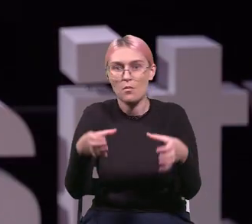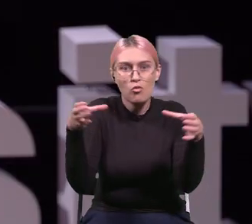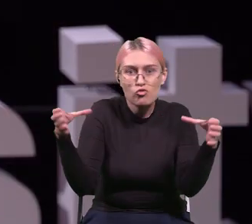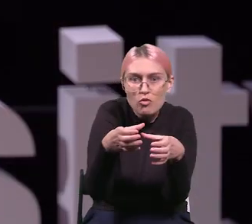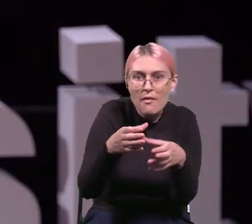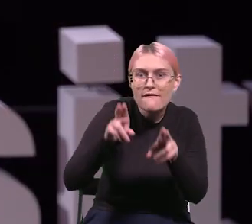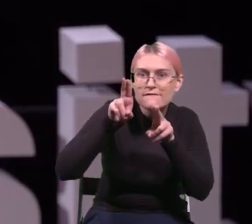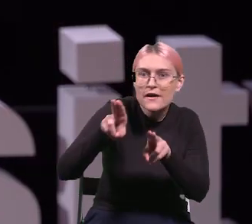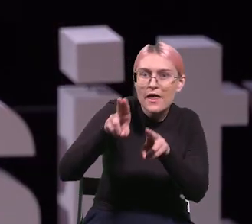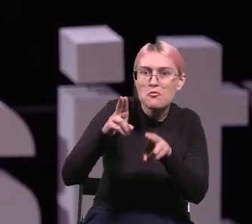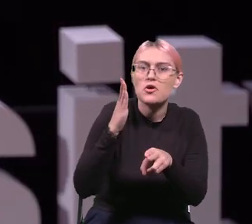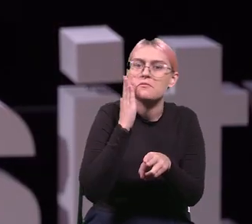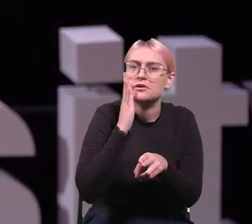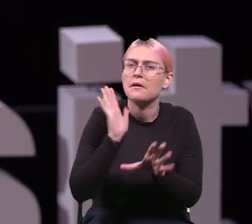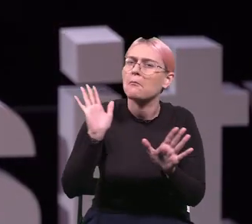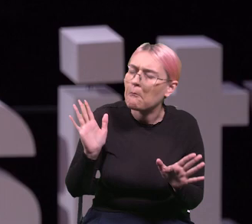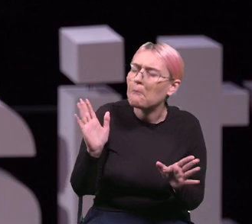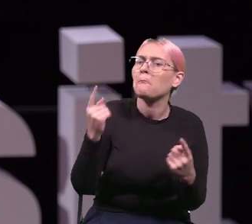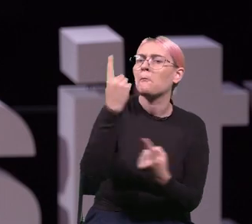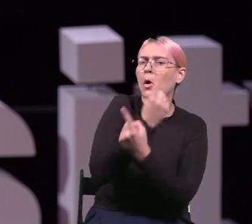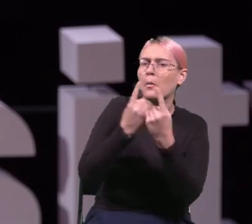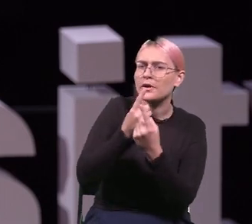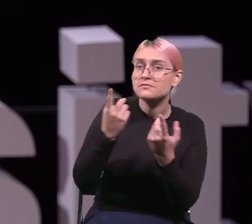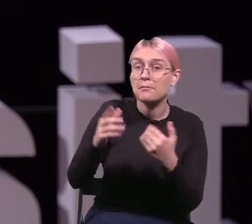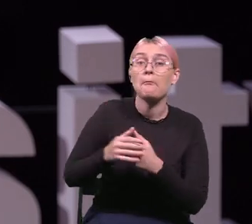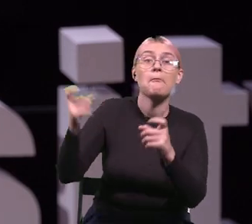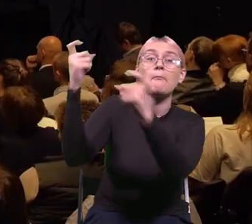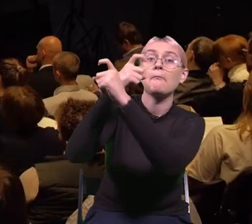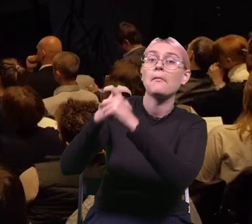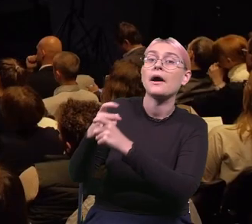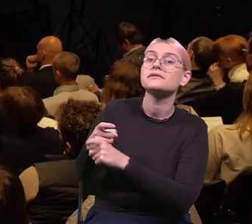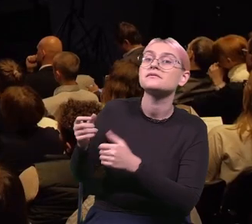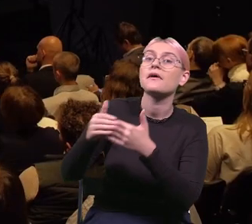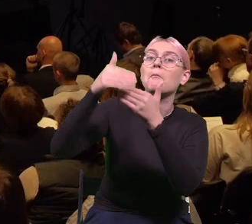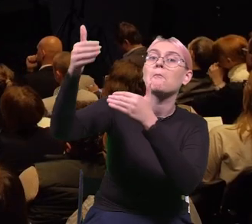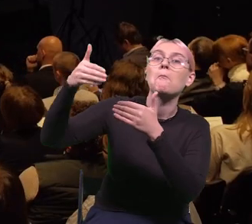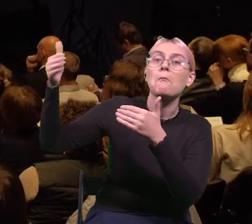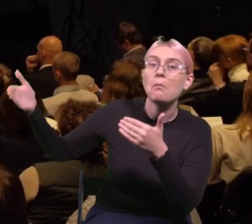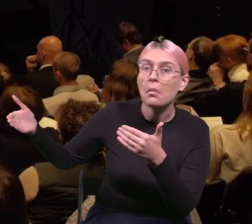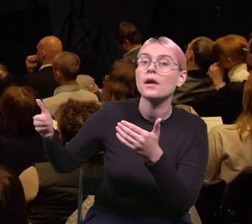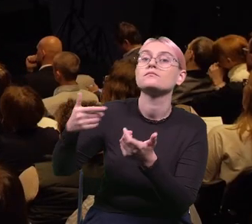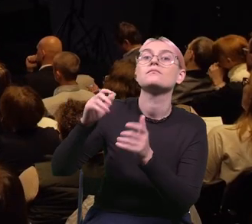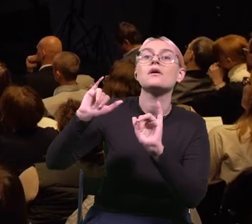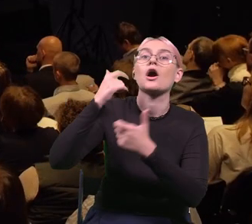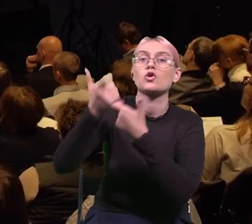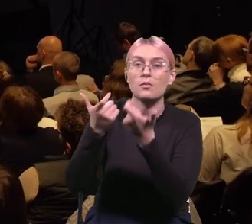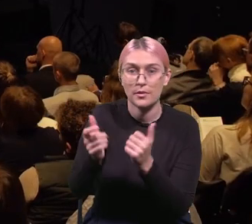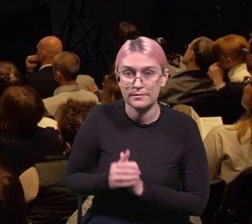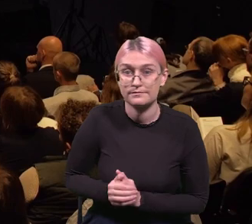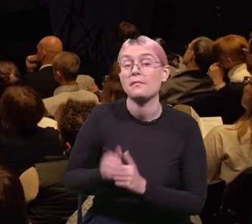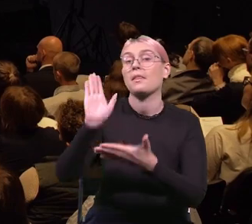i wspólnie ustalili reguły i standardy wynajmu, tak żeby zamienić wynajmowane